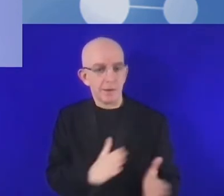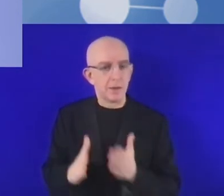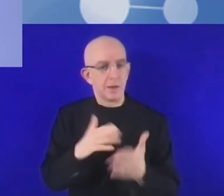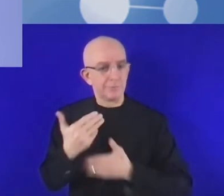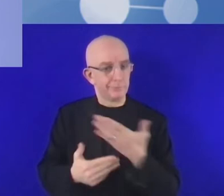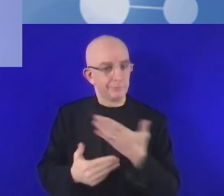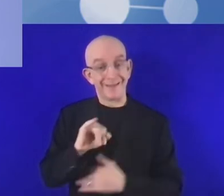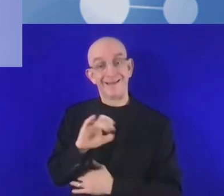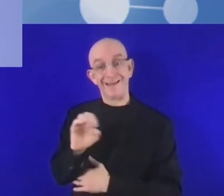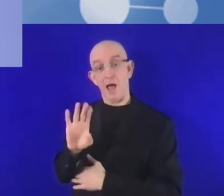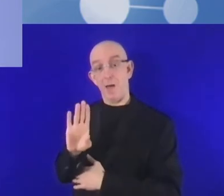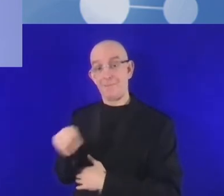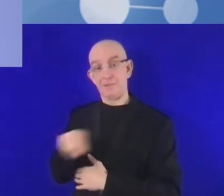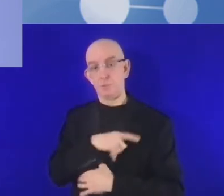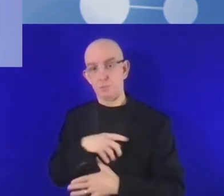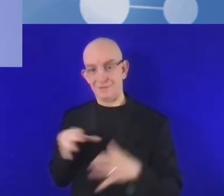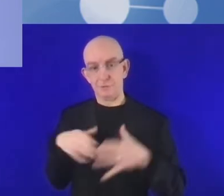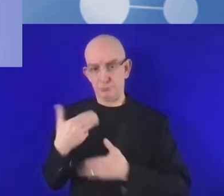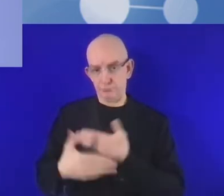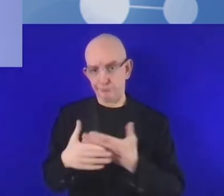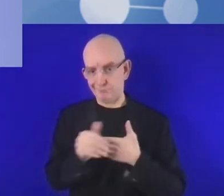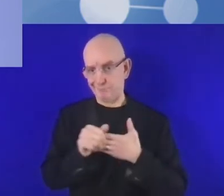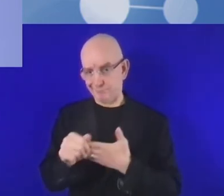资。现在